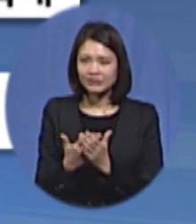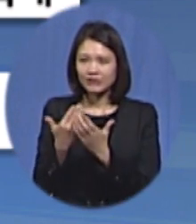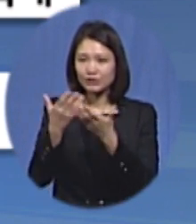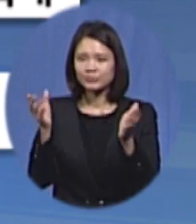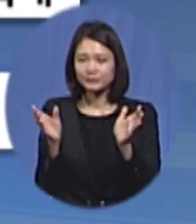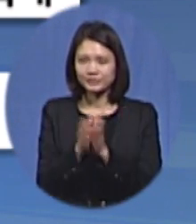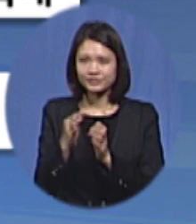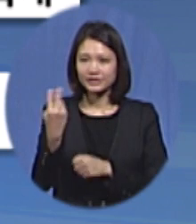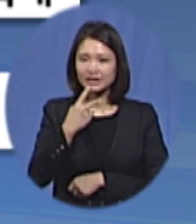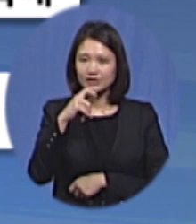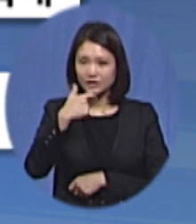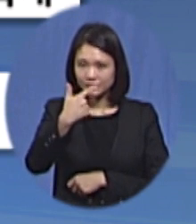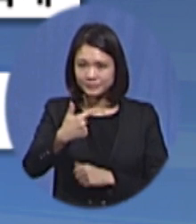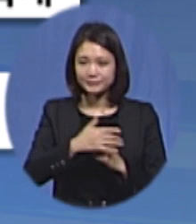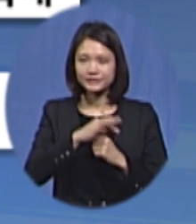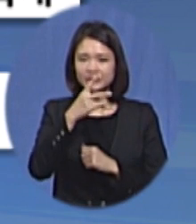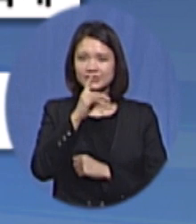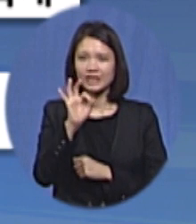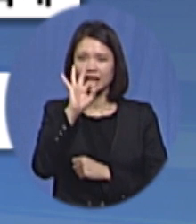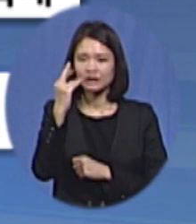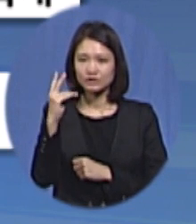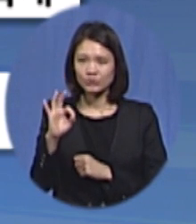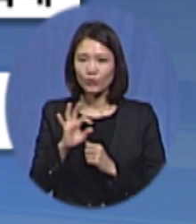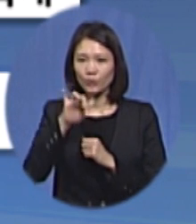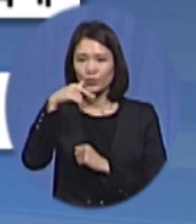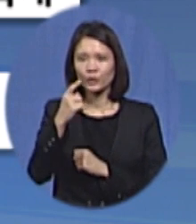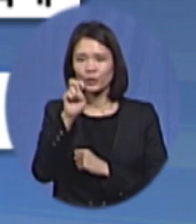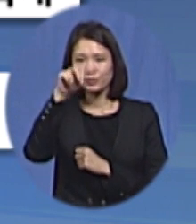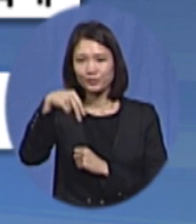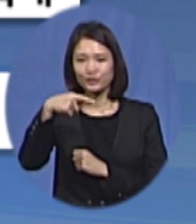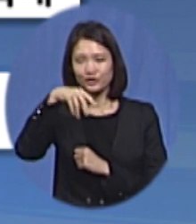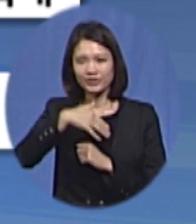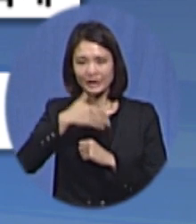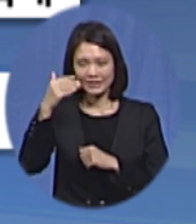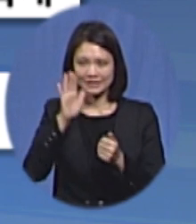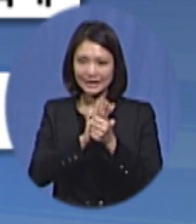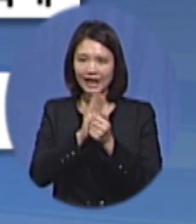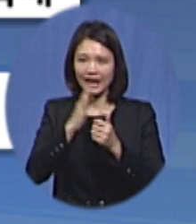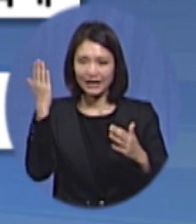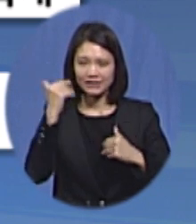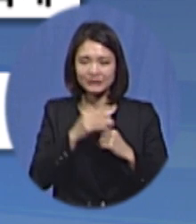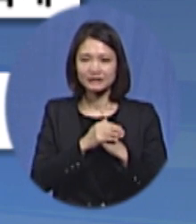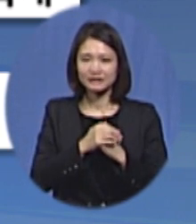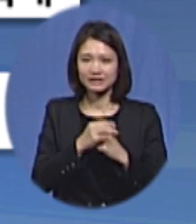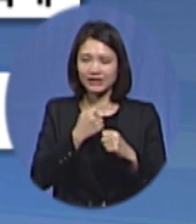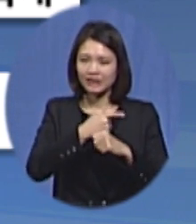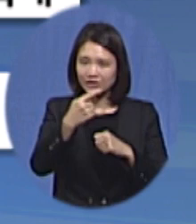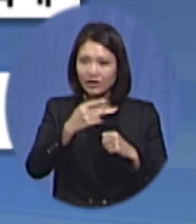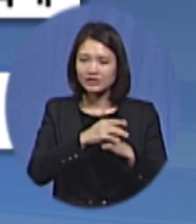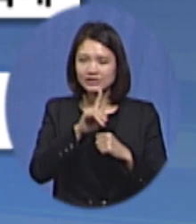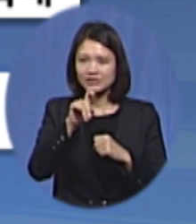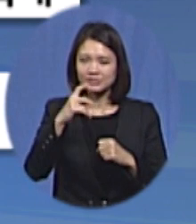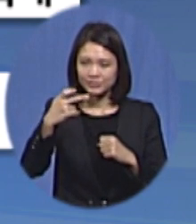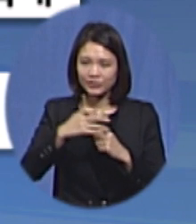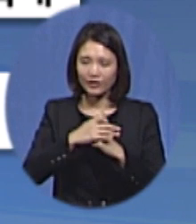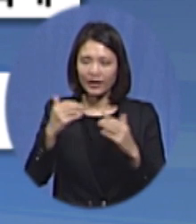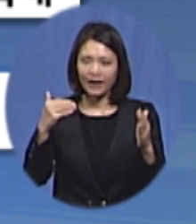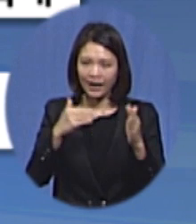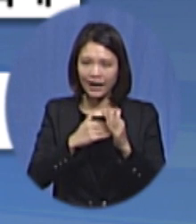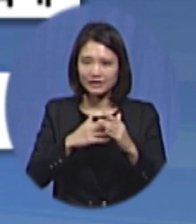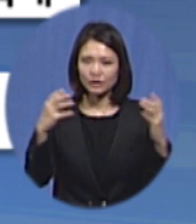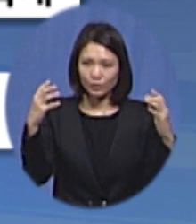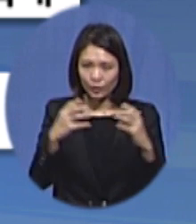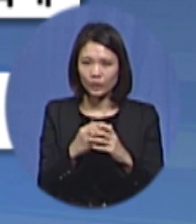한국장애인개발원이 2016년도 쌍용 곰돌이 장학생을 내년 1월 11일부터 20일까지 모집합니다.